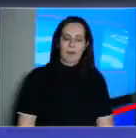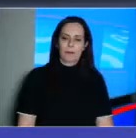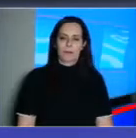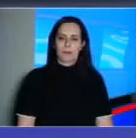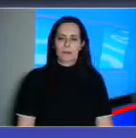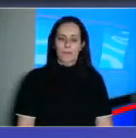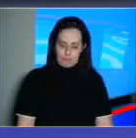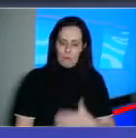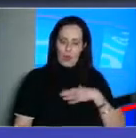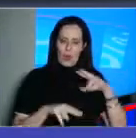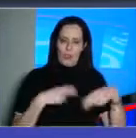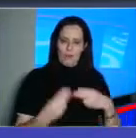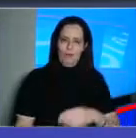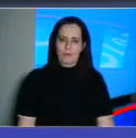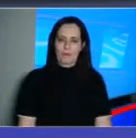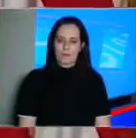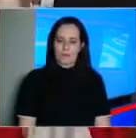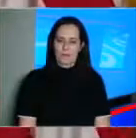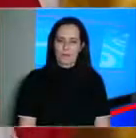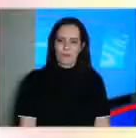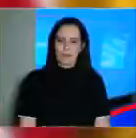לך. מעברון, ואנחנו הולכים לאייטם הבא.